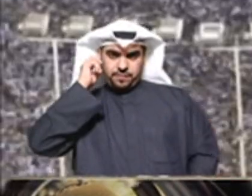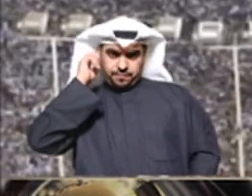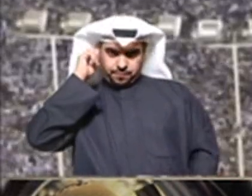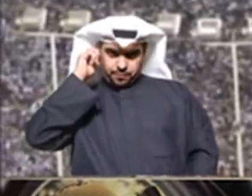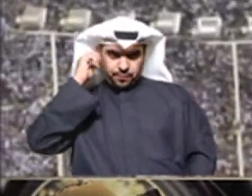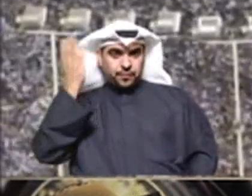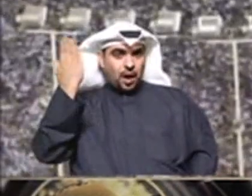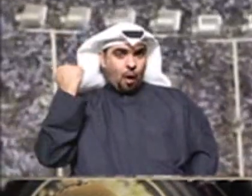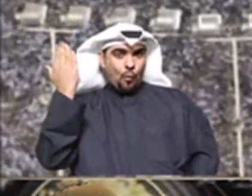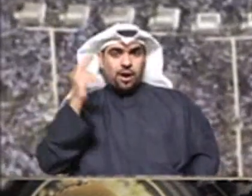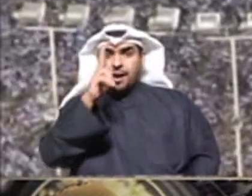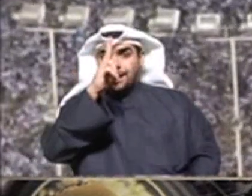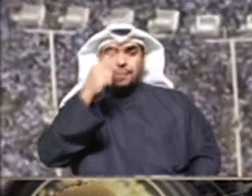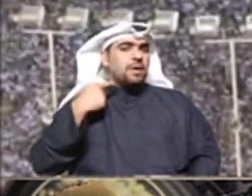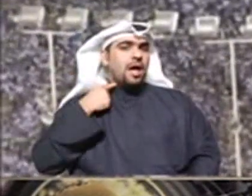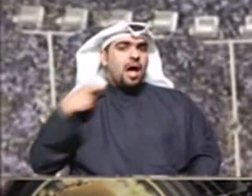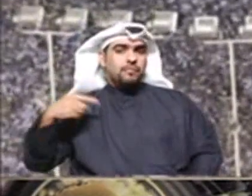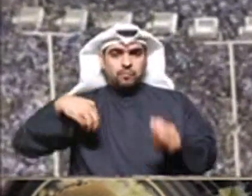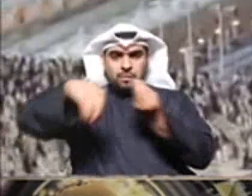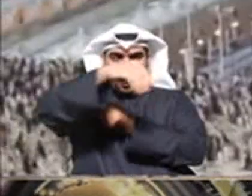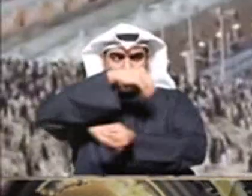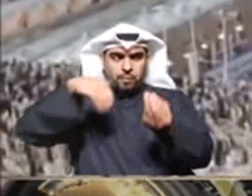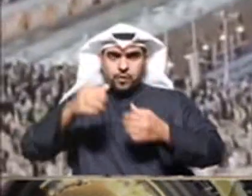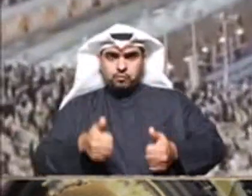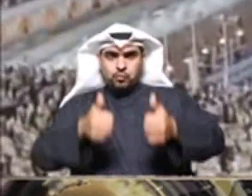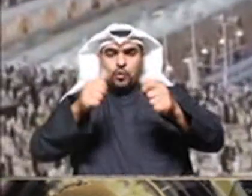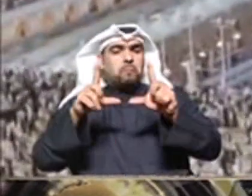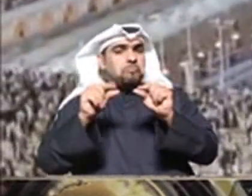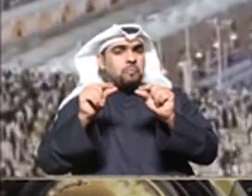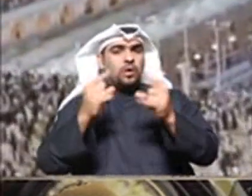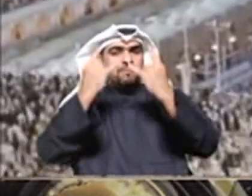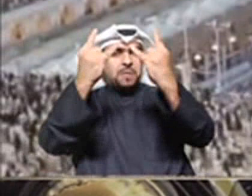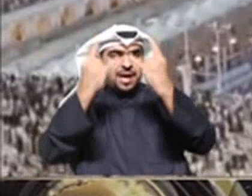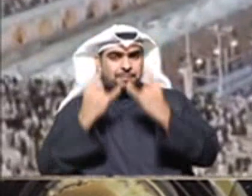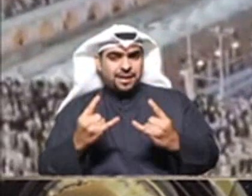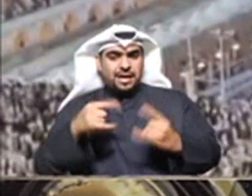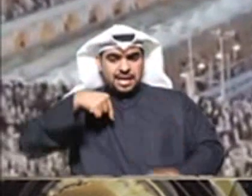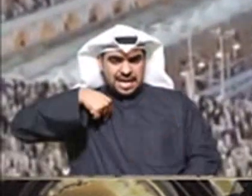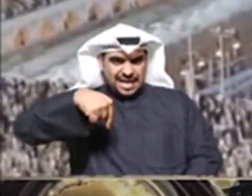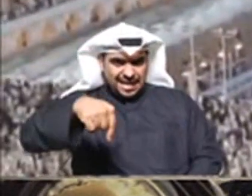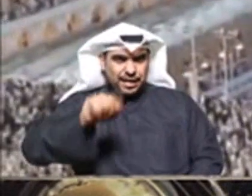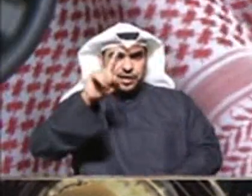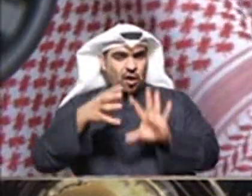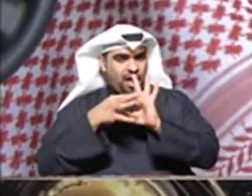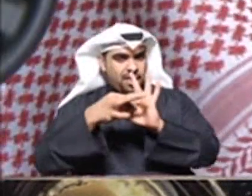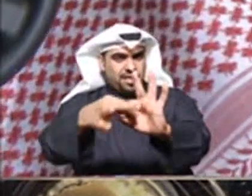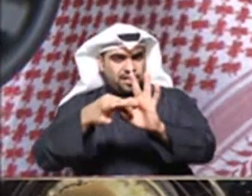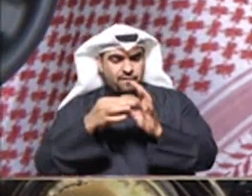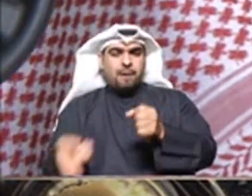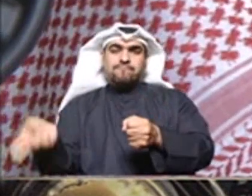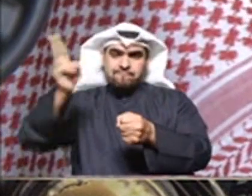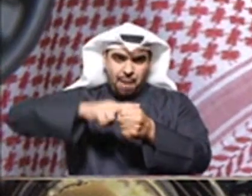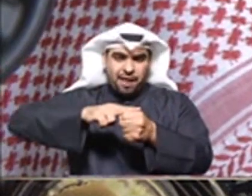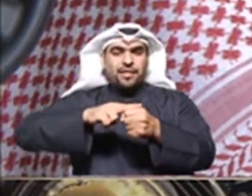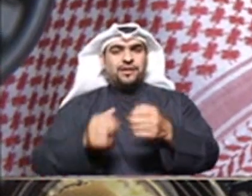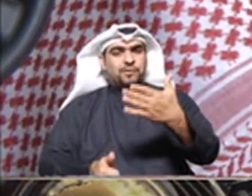ناجحة. تتكاثف الجهود بين وزارة الأوقاف والشؤون الإسلامية والسلطات السعودية لتهيئة وتسهيل موسم